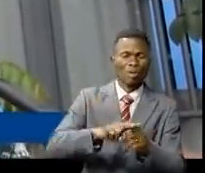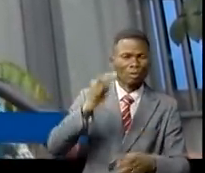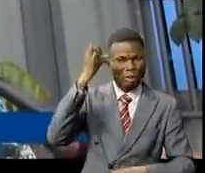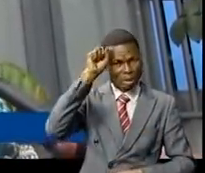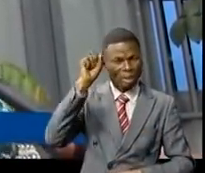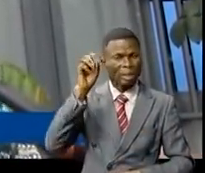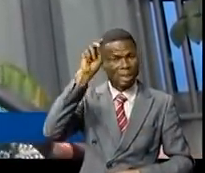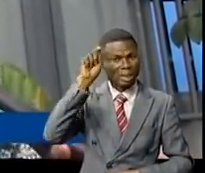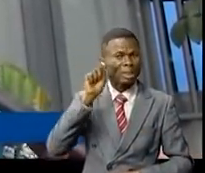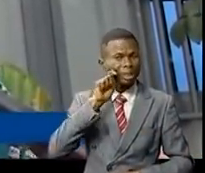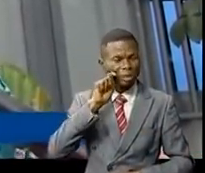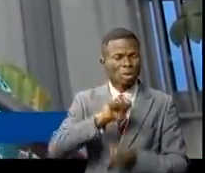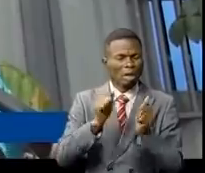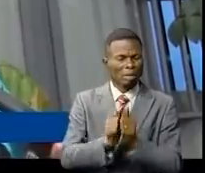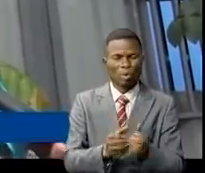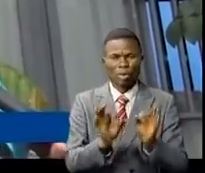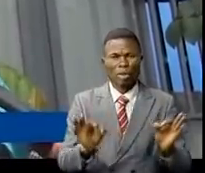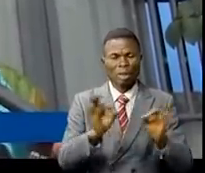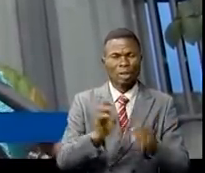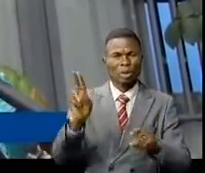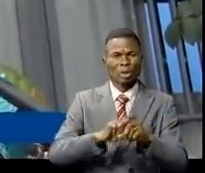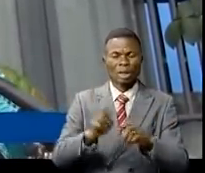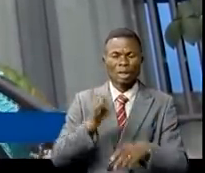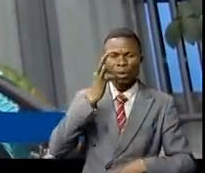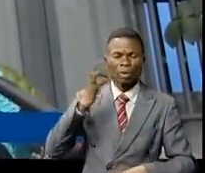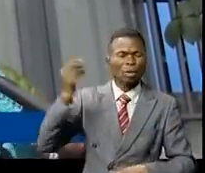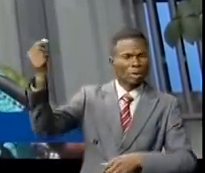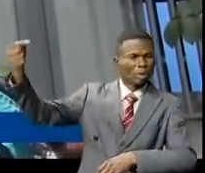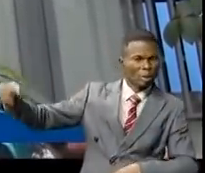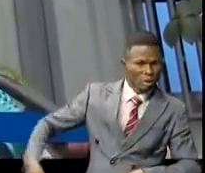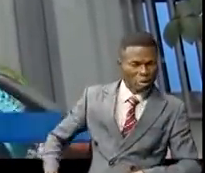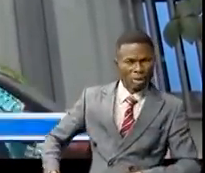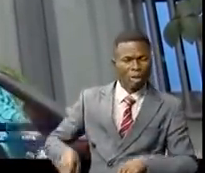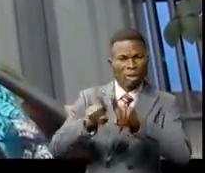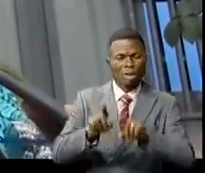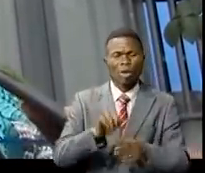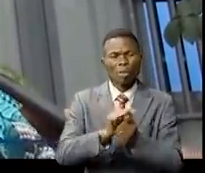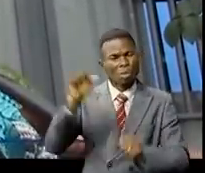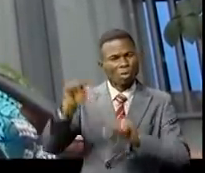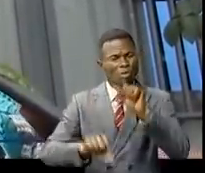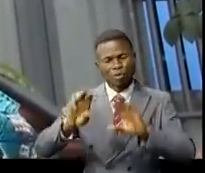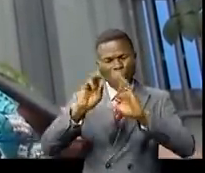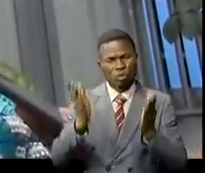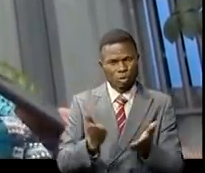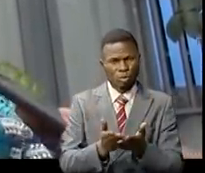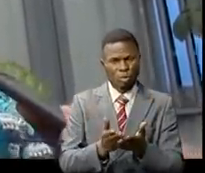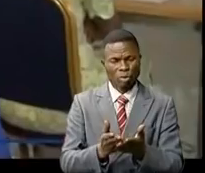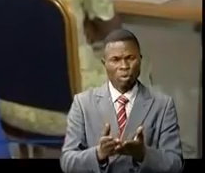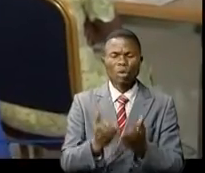les populations clés les utilisateurs de drogues injectables ainsi que les autres populations vulnérables